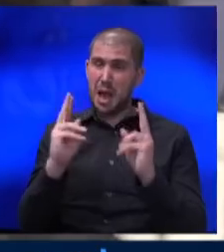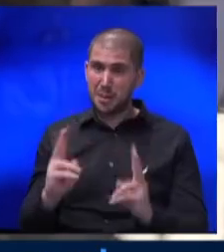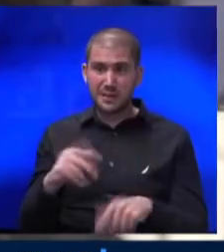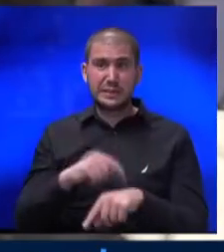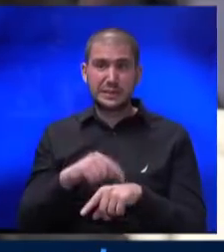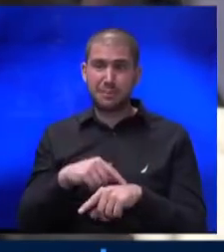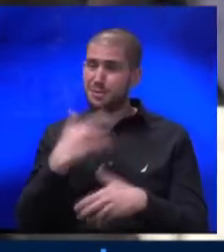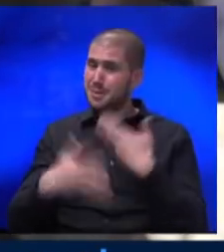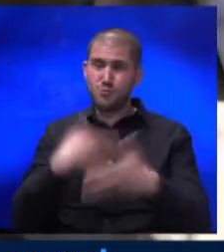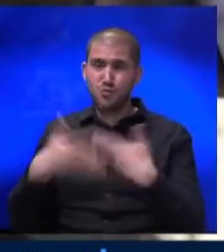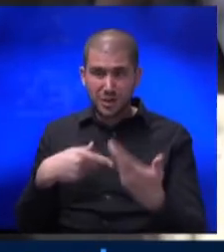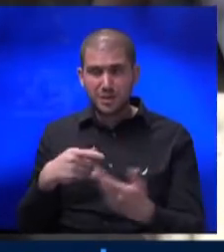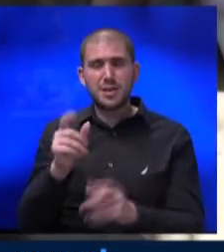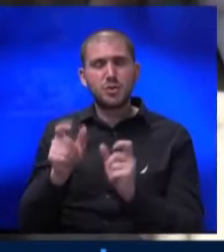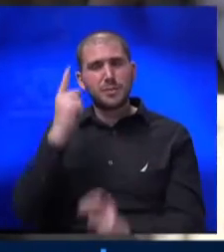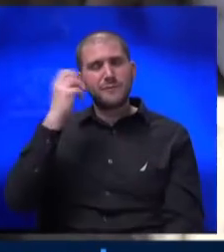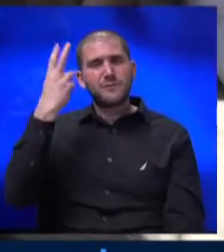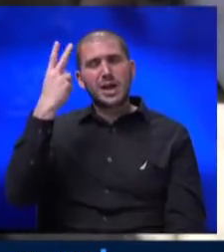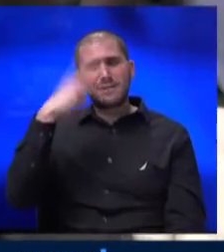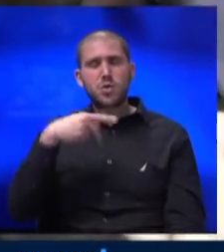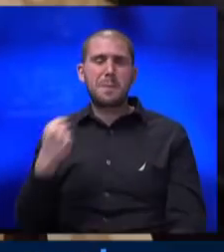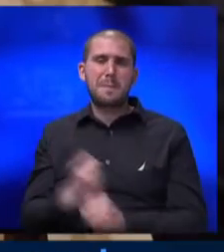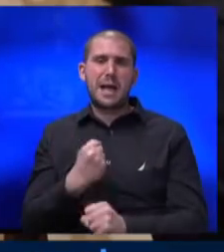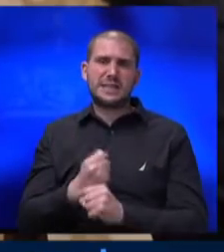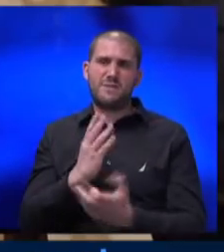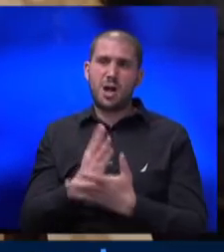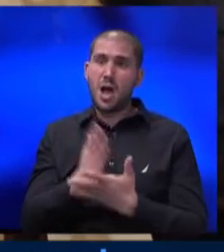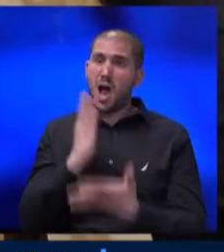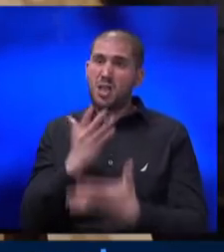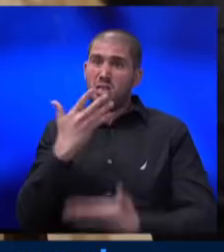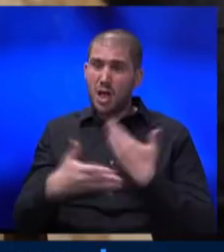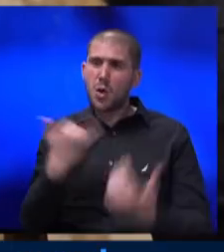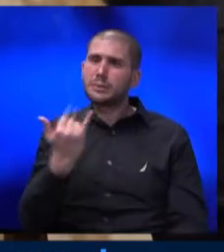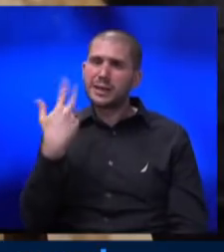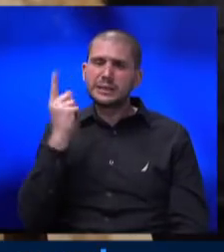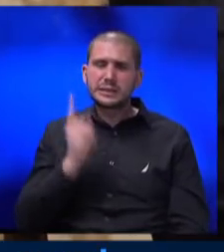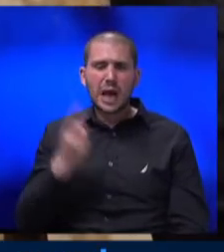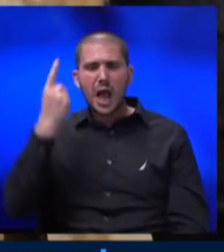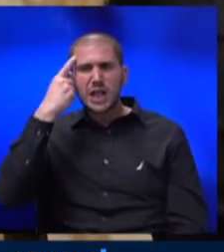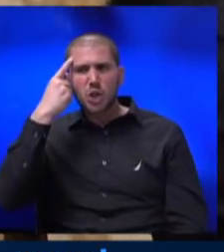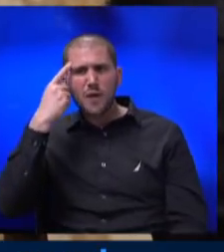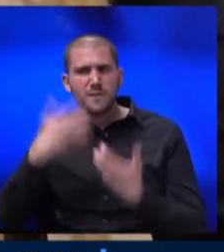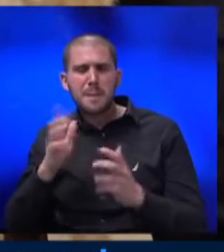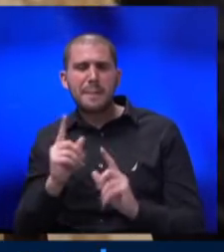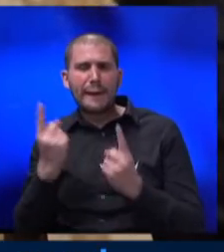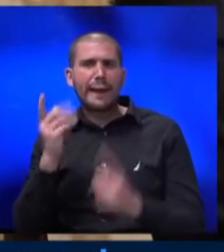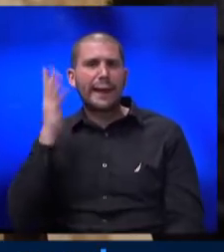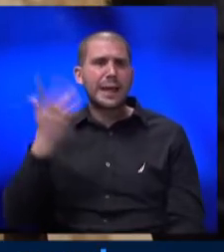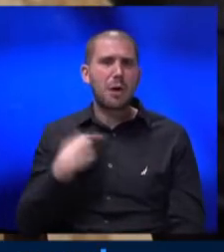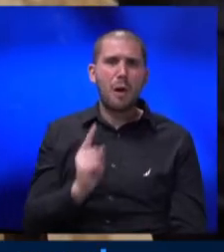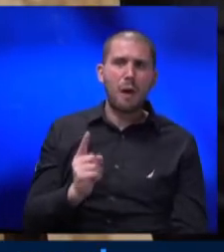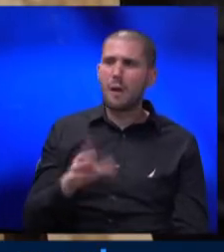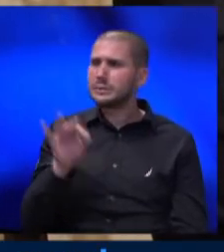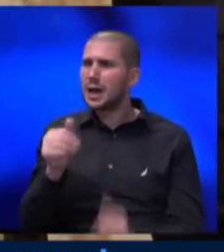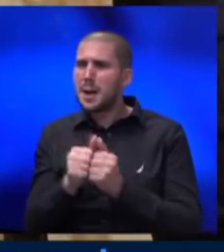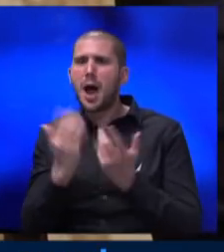לא, הביא נשים רבות לעשות מעשה. עד התהליך, כל פעם שהייתי צריכה לחשוב על מה יקרה אם אני לא אמצא, או עד